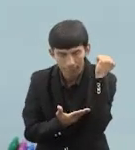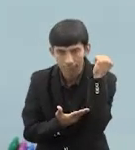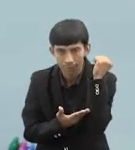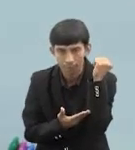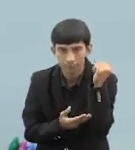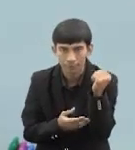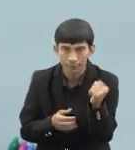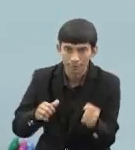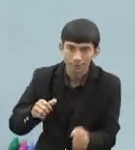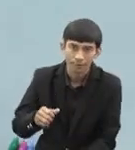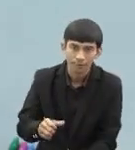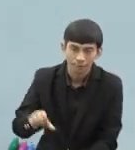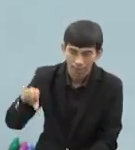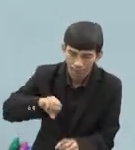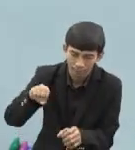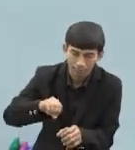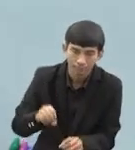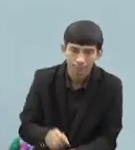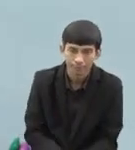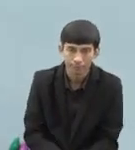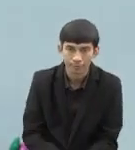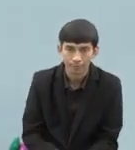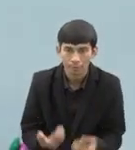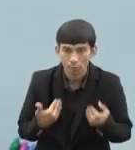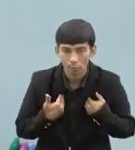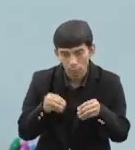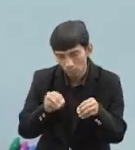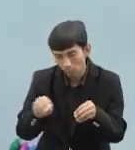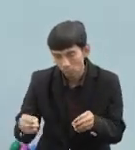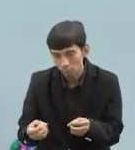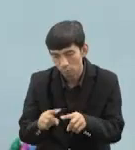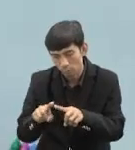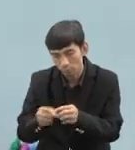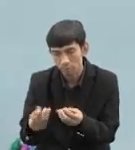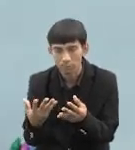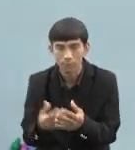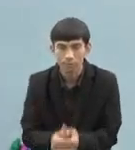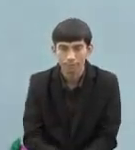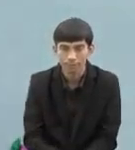rớt. Nó còn nè. Hai năng miên đồng năm xem xét tiết chỉ tràn. Chà.